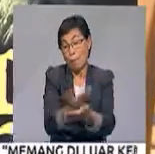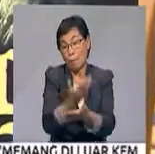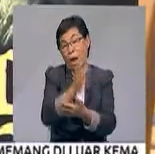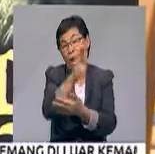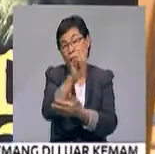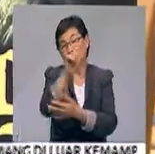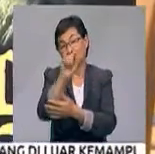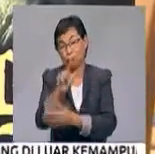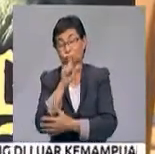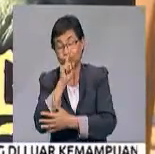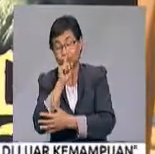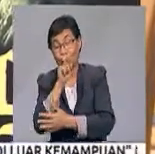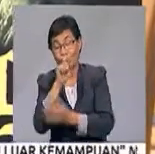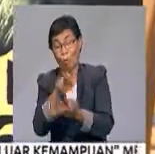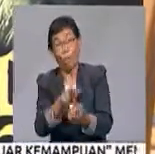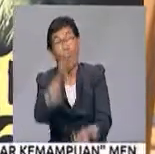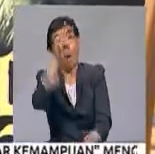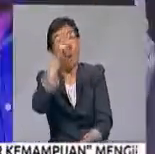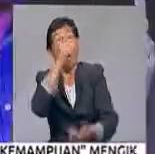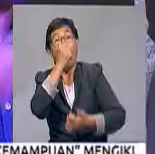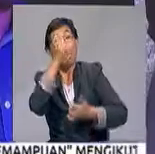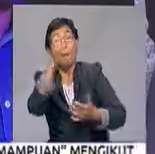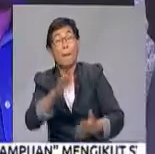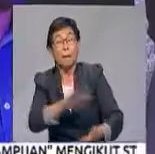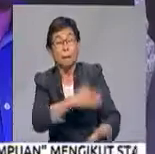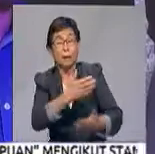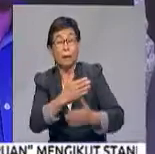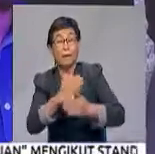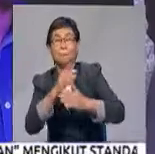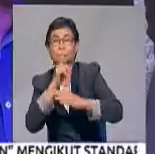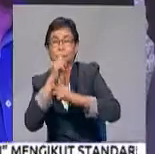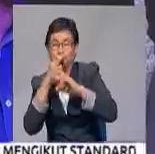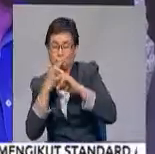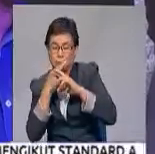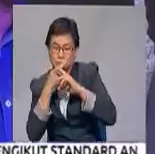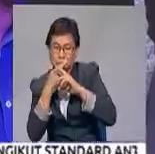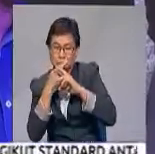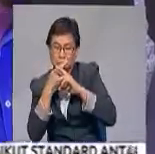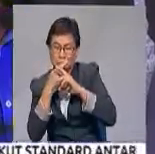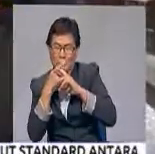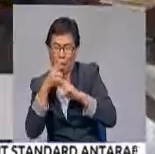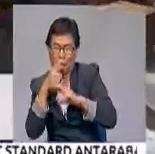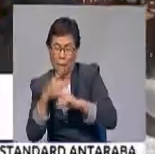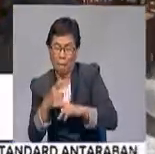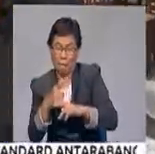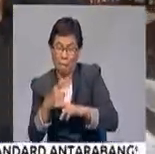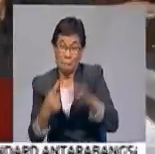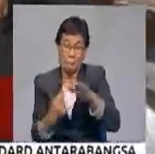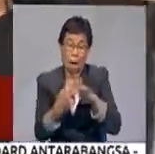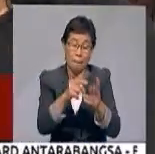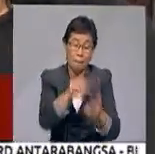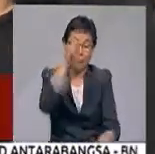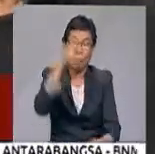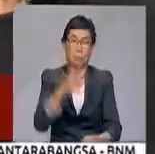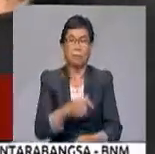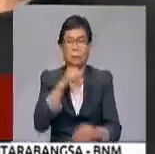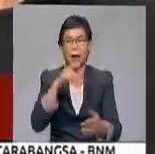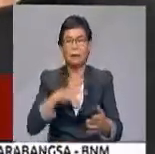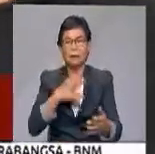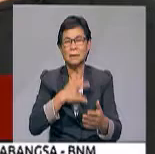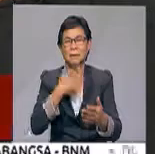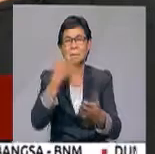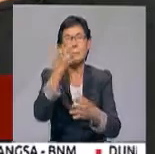FTG nyata memberi kejutan kepada peminat-peminat muzik underground selepas sekian lama menyepi. Tak ada rasa macam 14 tahun pun,